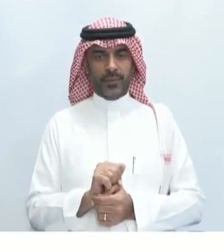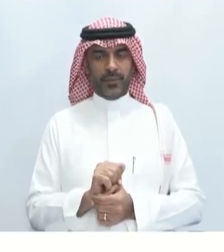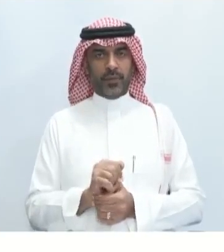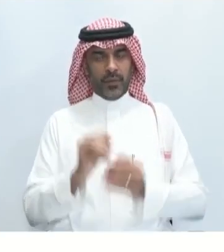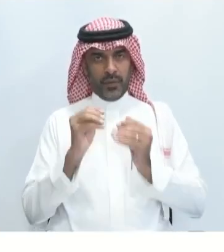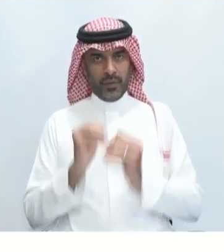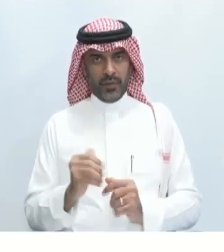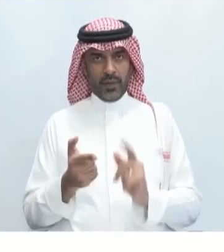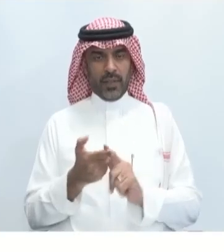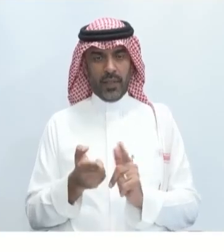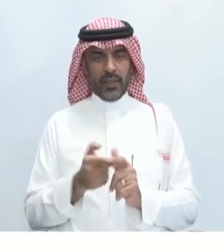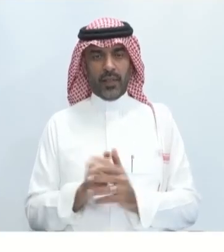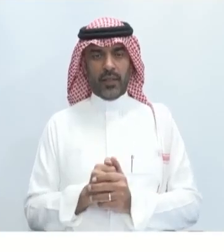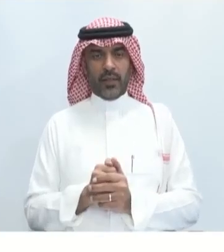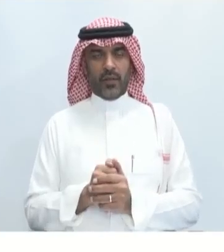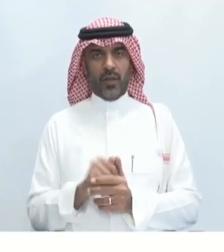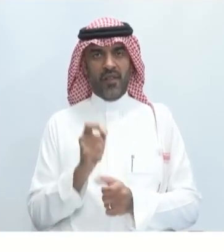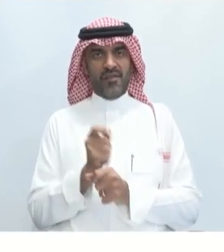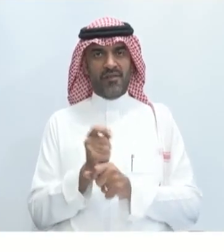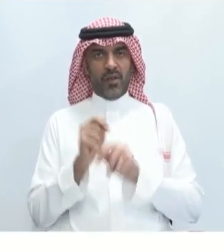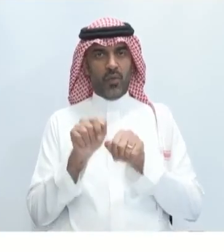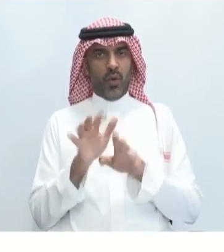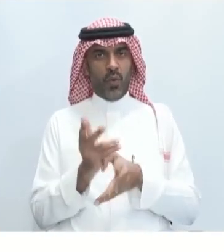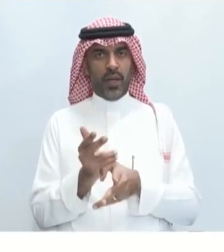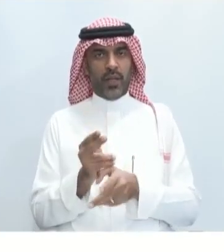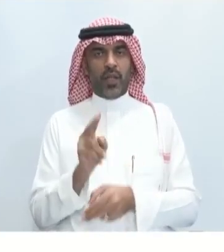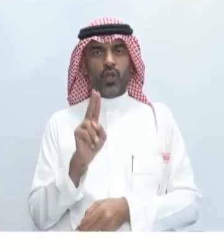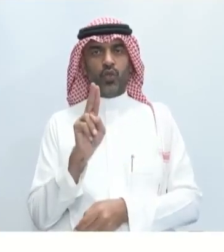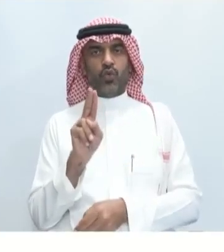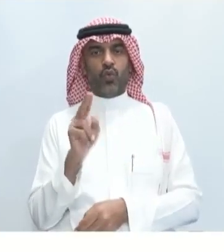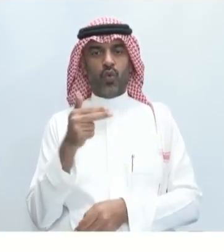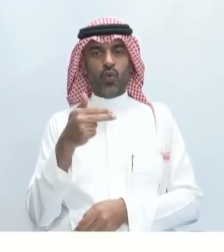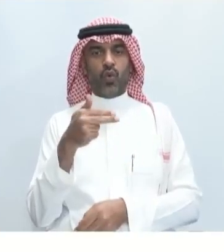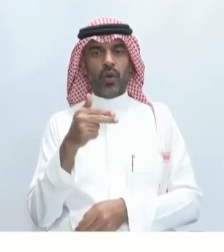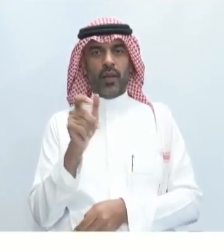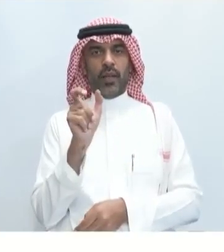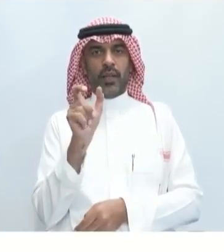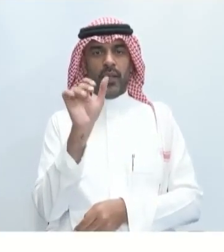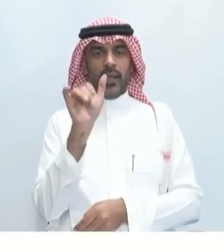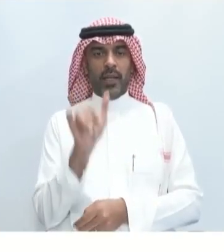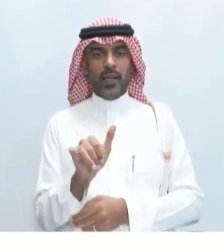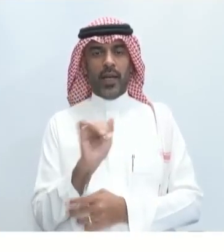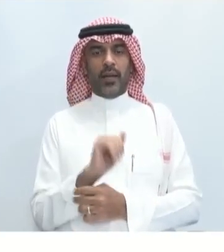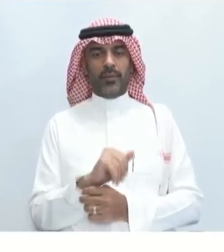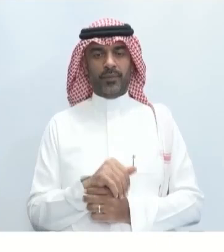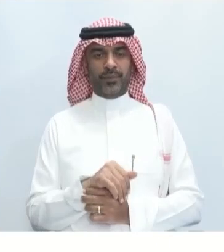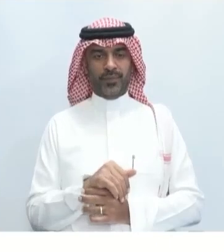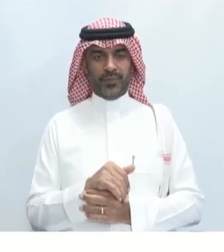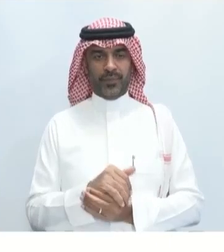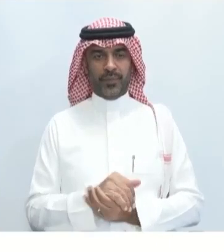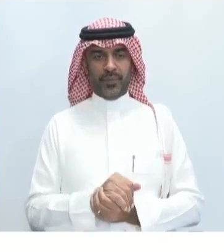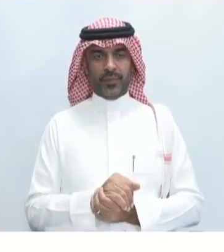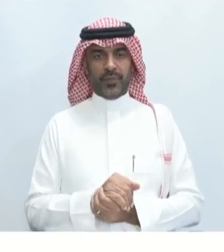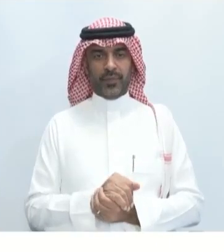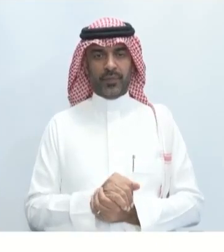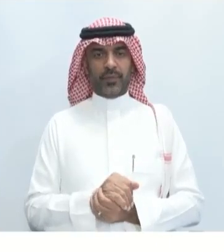قال الله تعالى ان الذين كفروا لن تغني عنهم اموالهم ولا اولادهم من الله